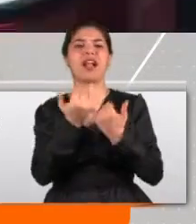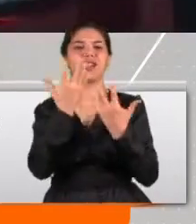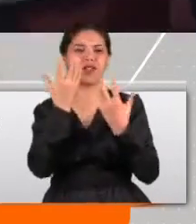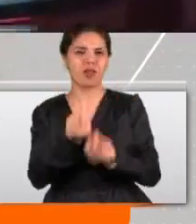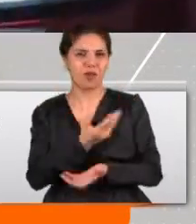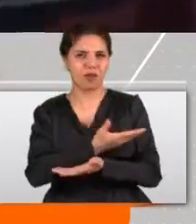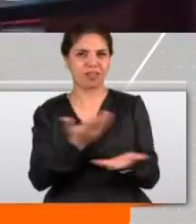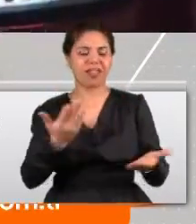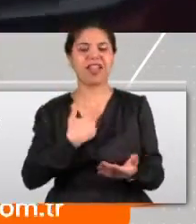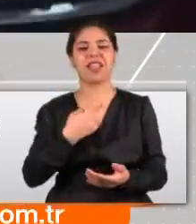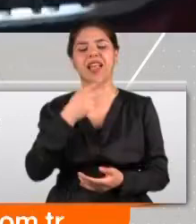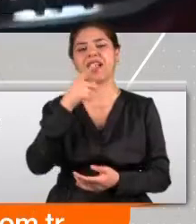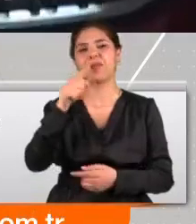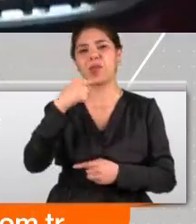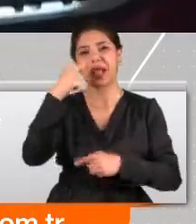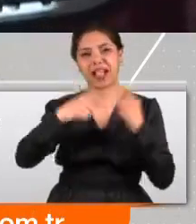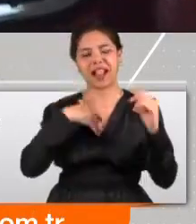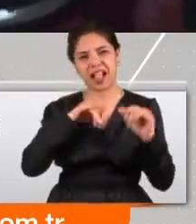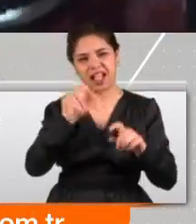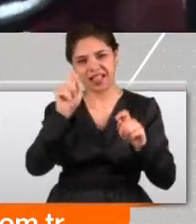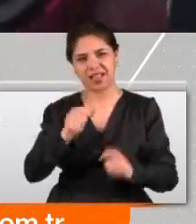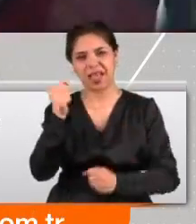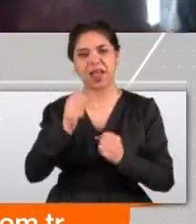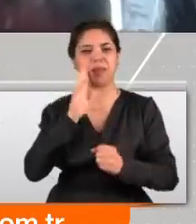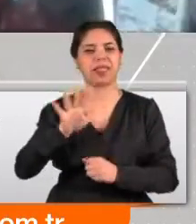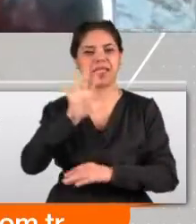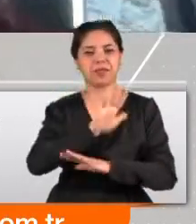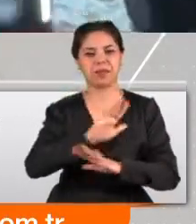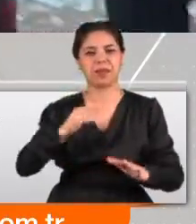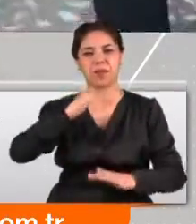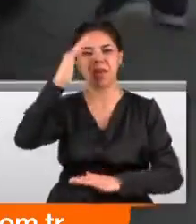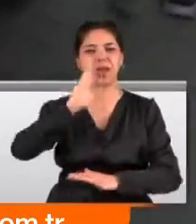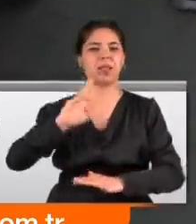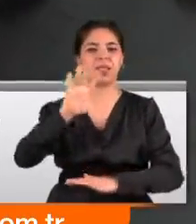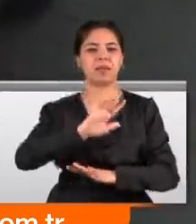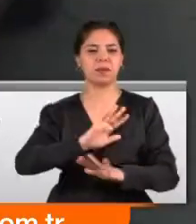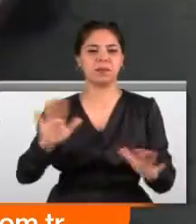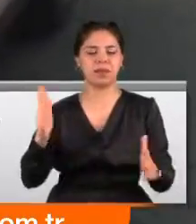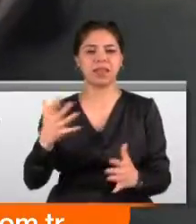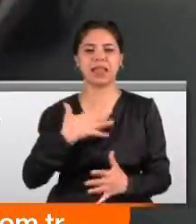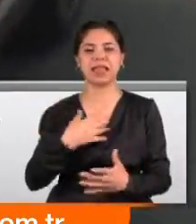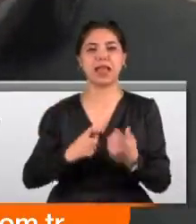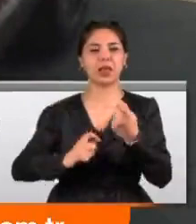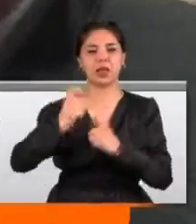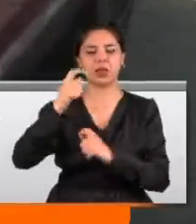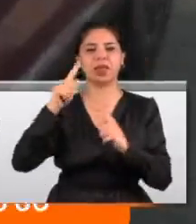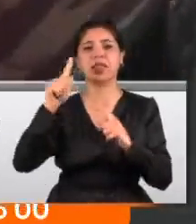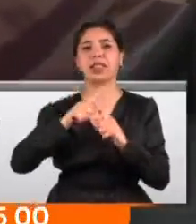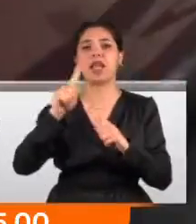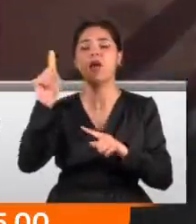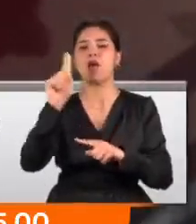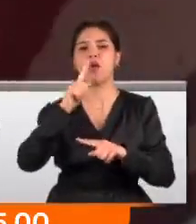olarak adete uydum. Aracımızı yıkadık, bayram temizliğimizi yaptık. Kendi kullandığı